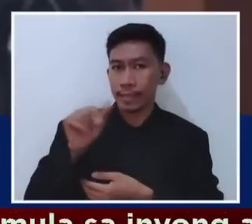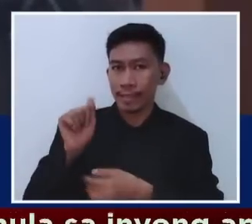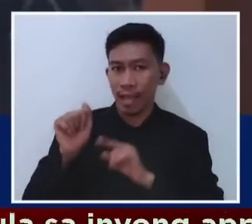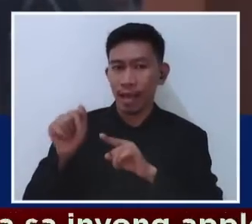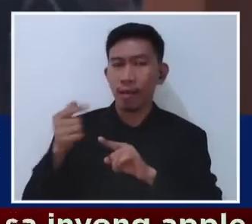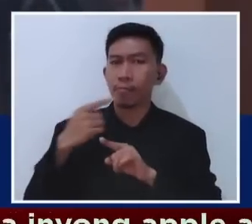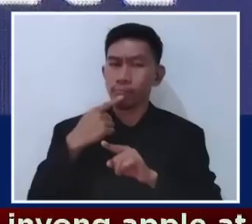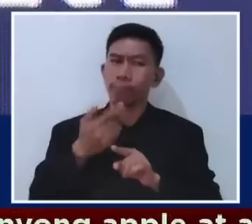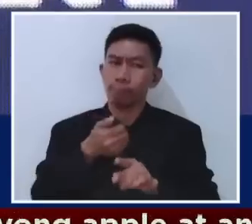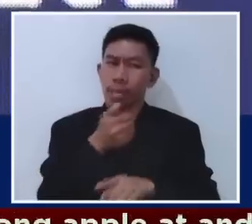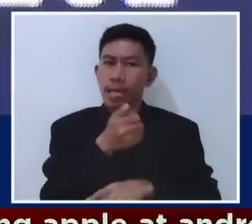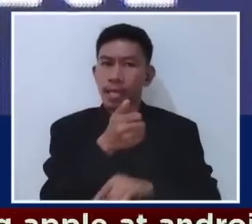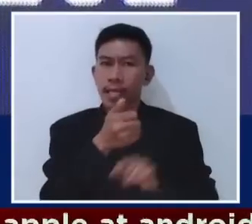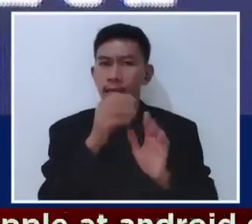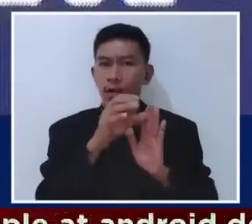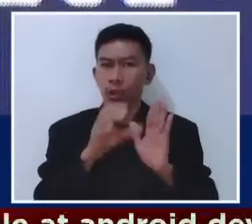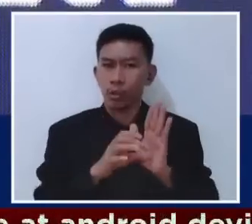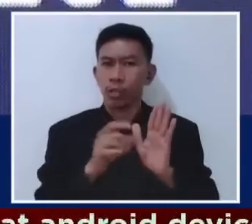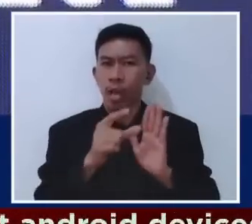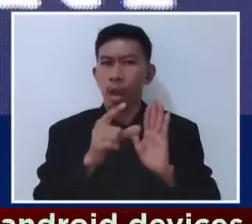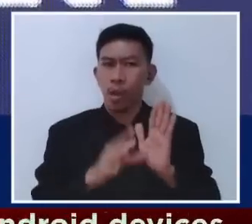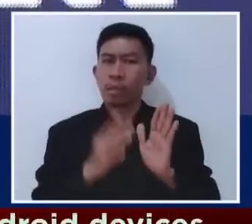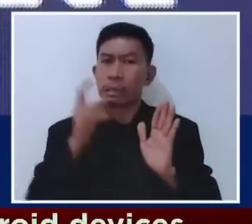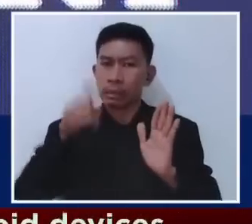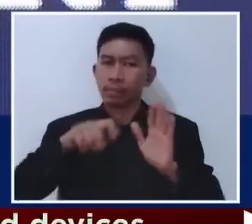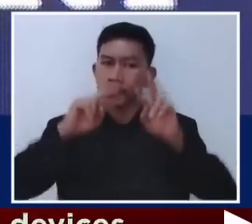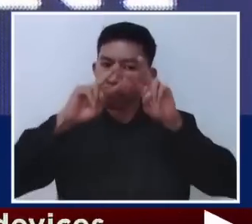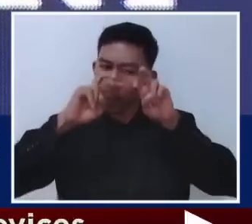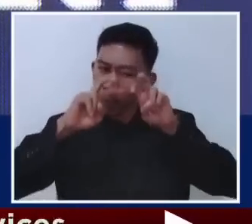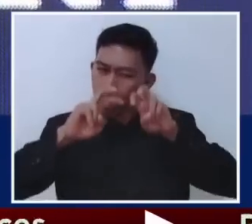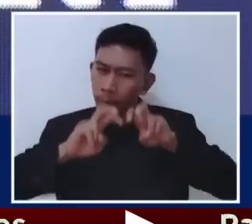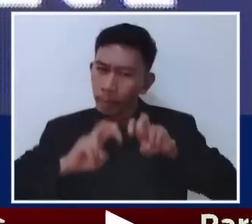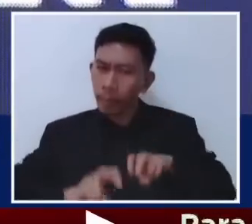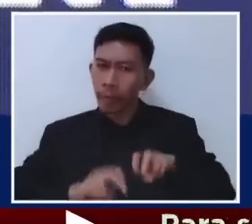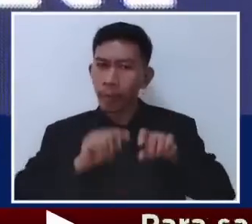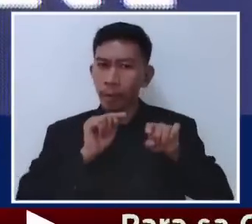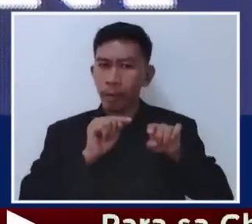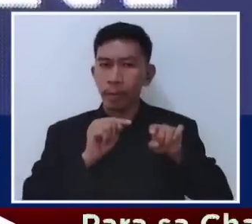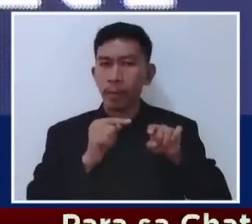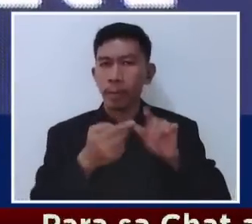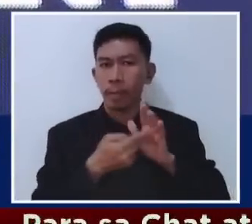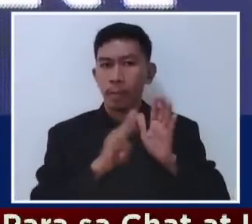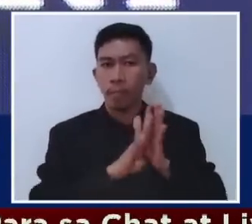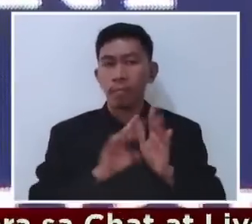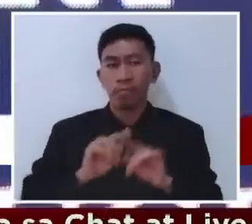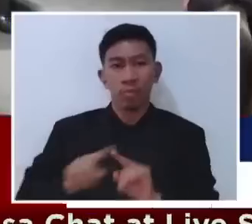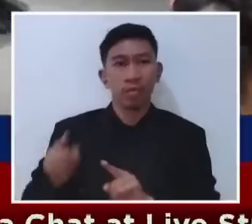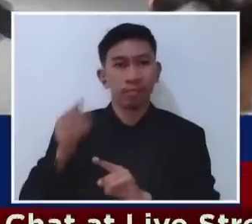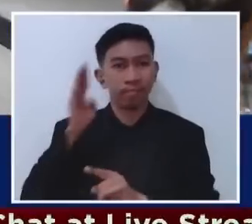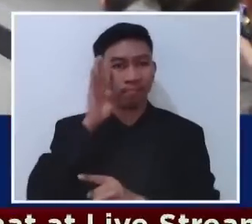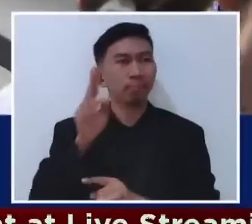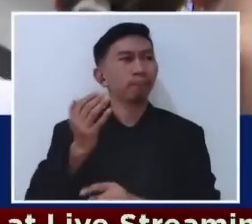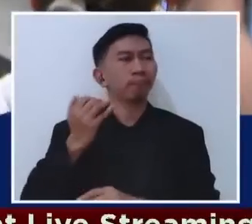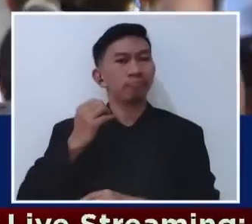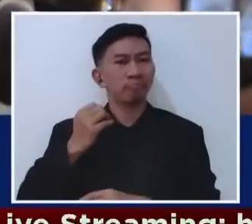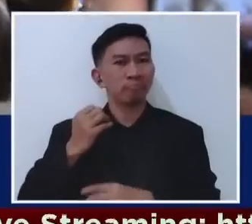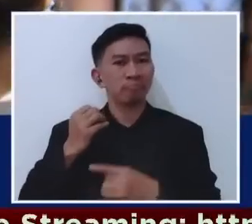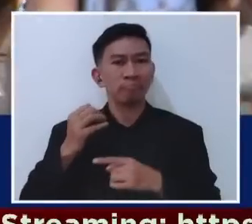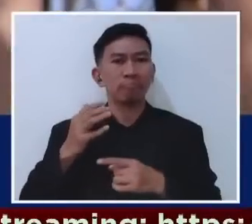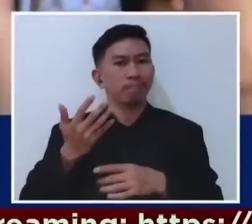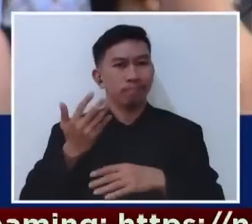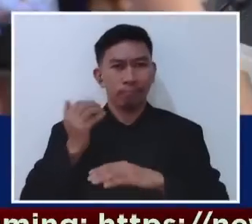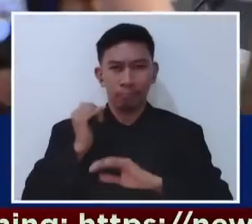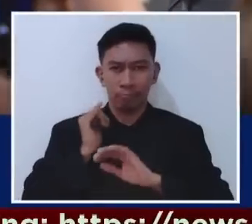sa Maharlika Bill. Pero tila hindi natitinag si Pangulong Ferdinand Marcos Jr. sa mga puna ng minorya. Guardyado naman umano